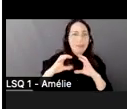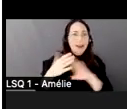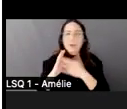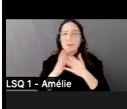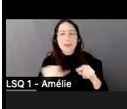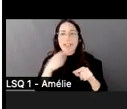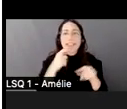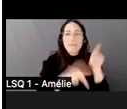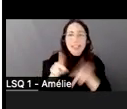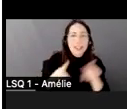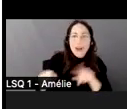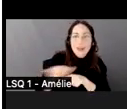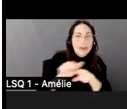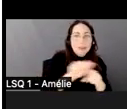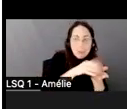de pratique